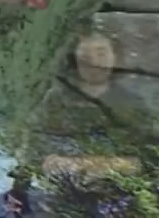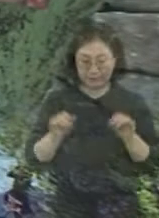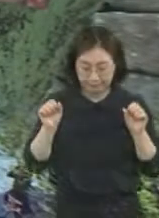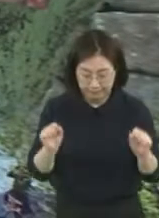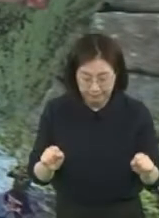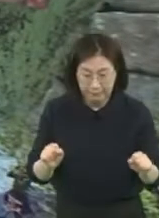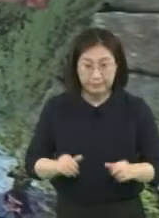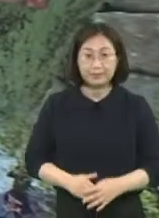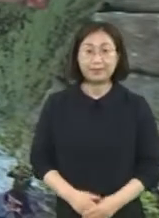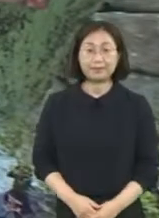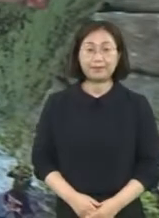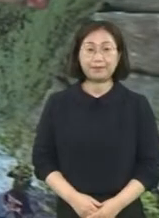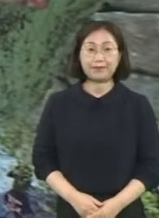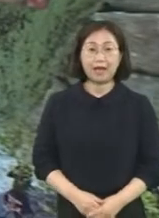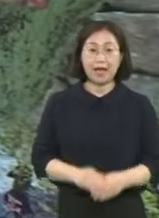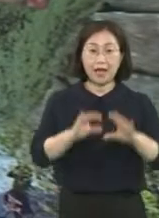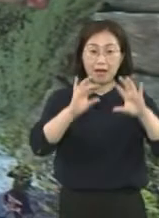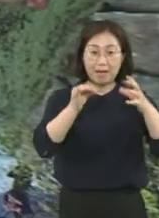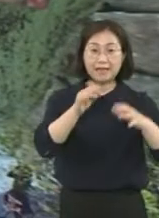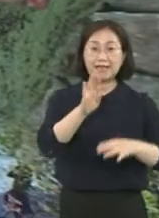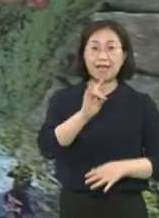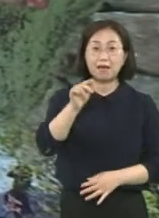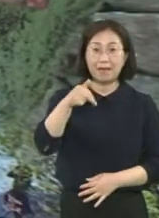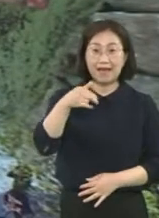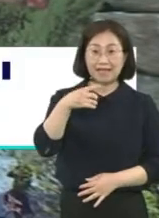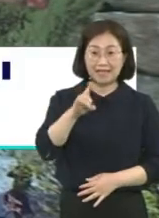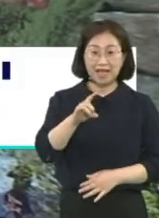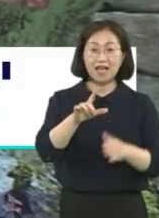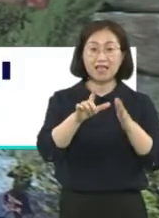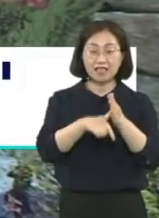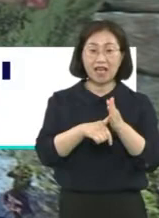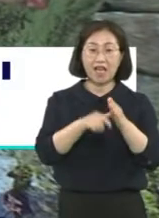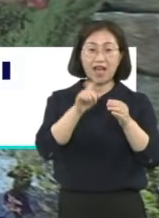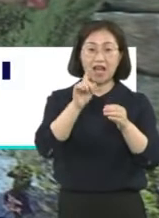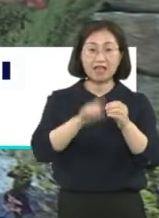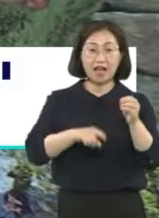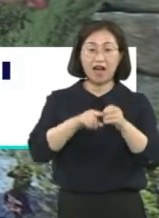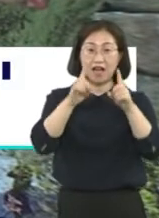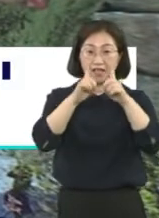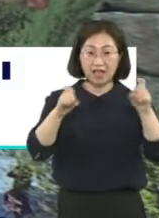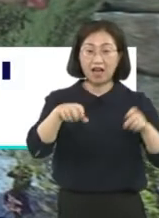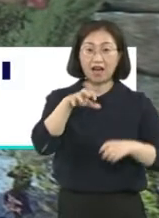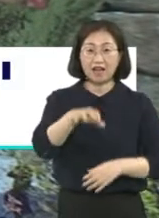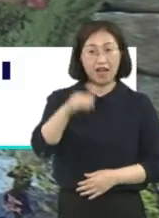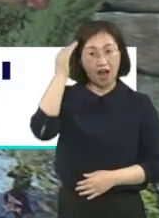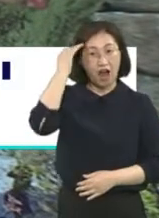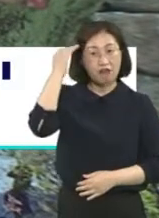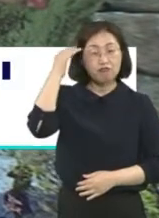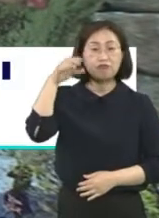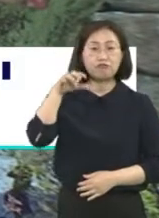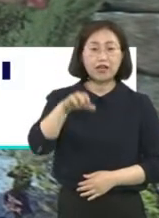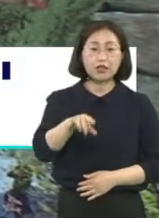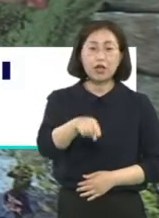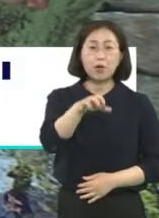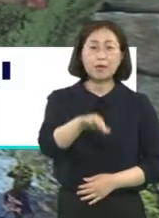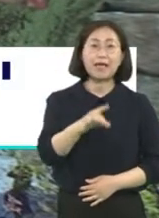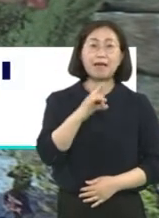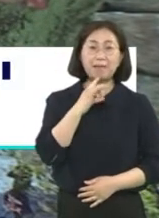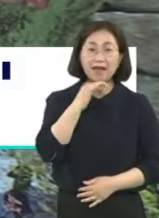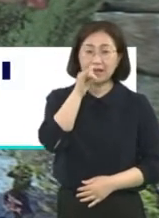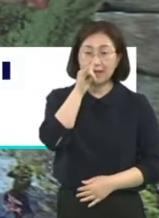여러분 안녕하십니까? 백제시대 사찰인 서산 계심사에서 국내 색으로만 인된 청복꽃이